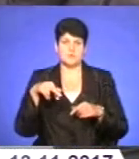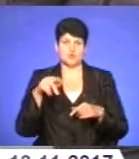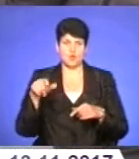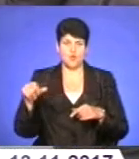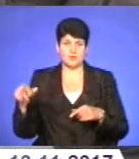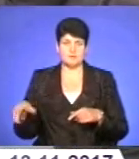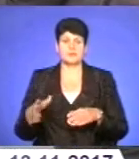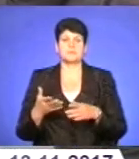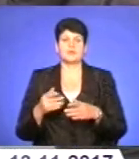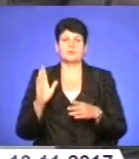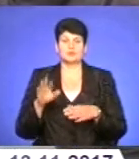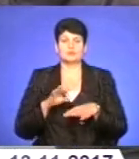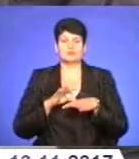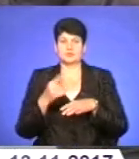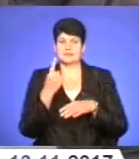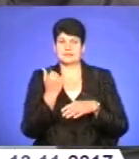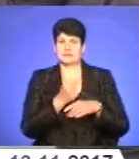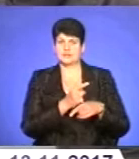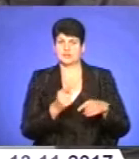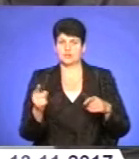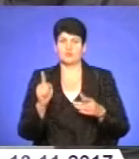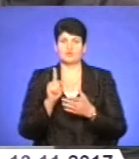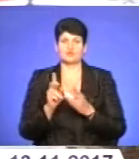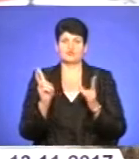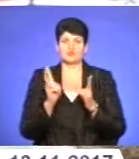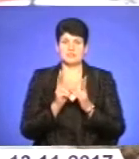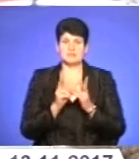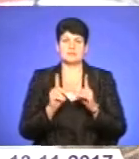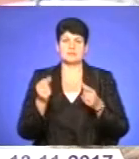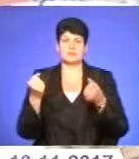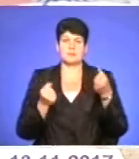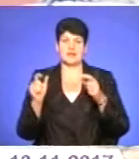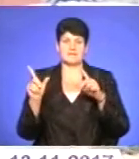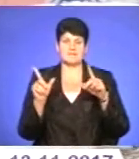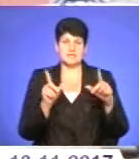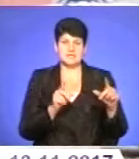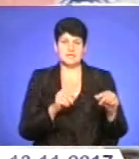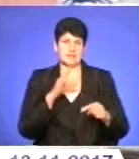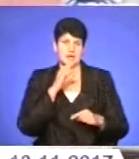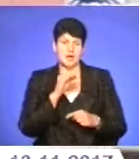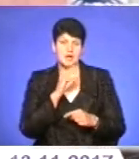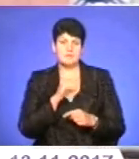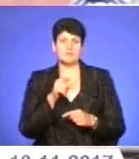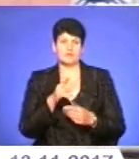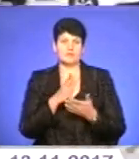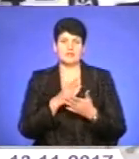тиждень. Обов'язково патрульні зустрінуться із перевізниками, адже нерідко у Тернополі саме вони стають винуватцями